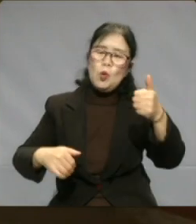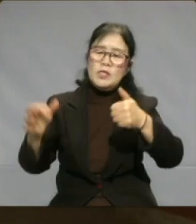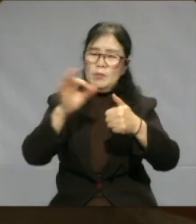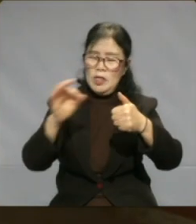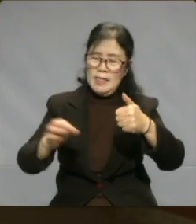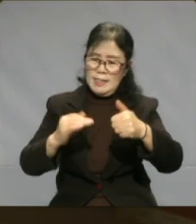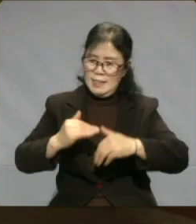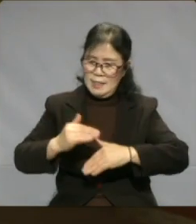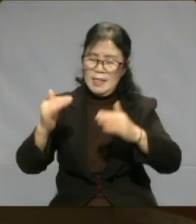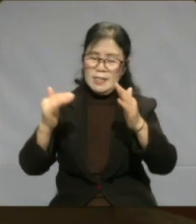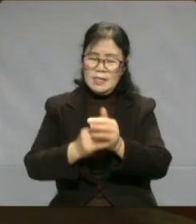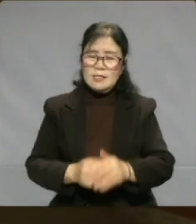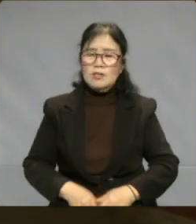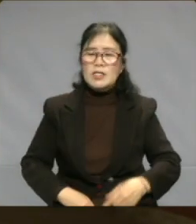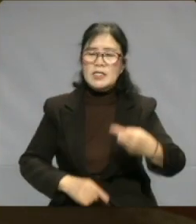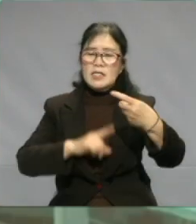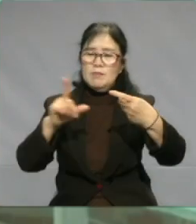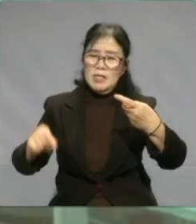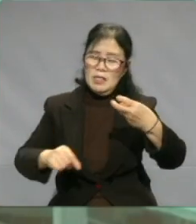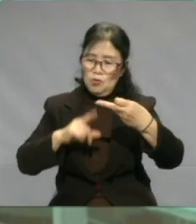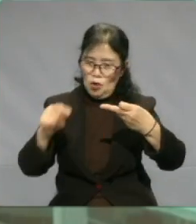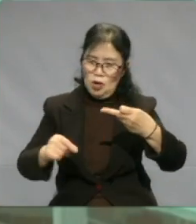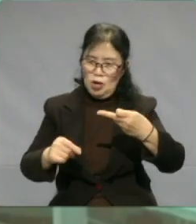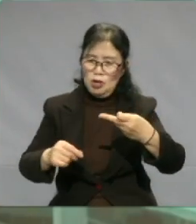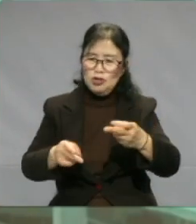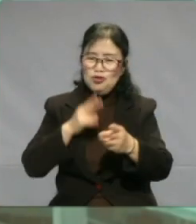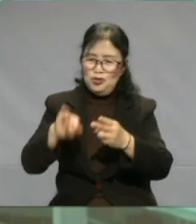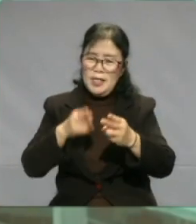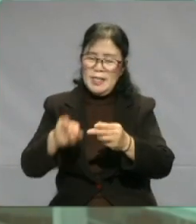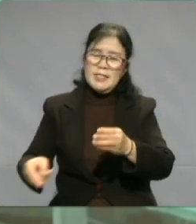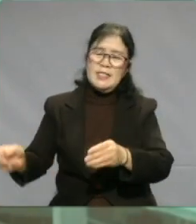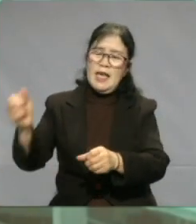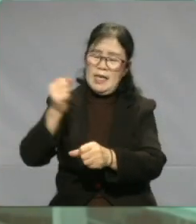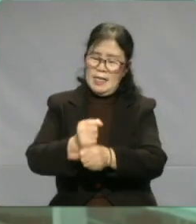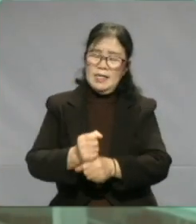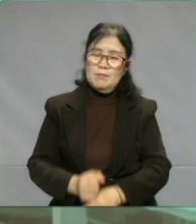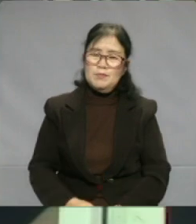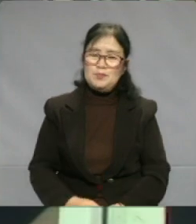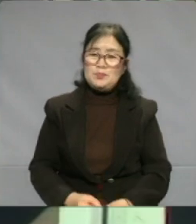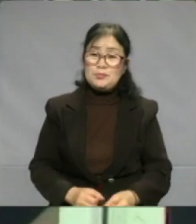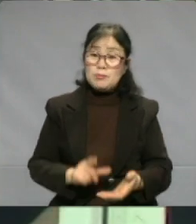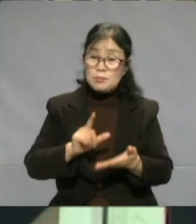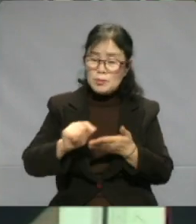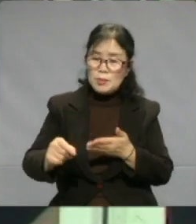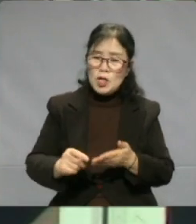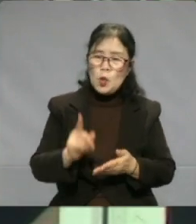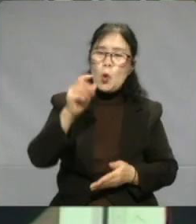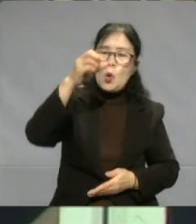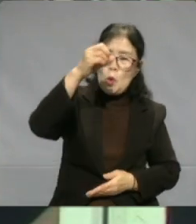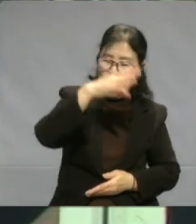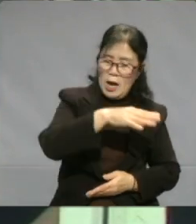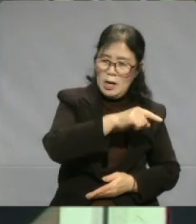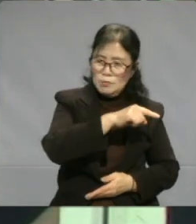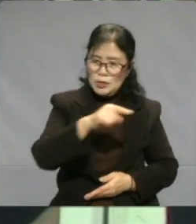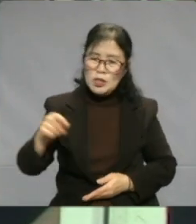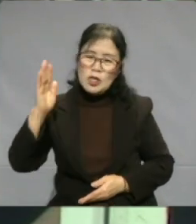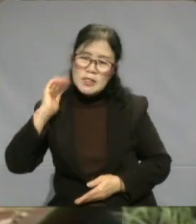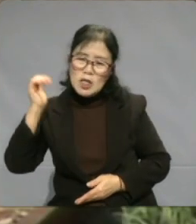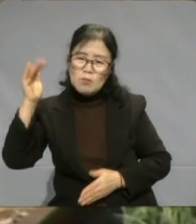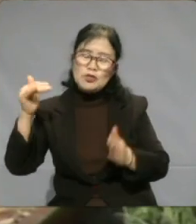진행된 상태로 오는 12월 운행이 재개될 것으로 보입니다. 교외선은 고양 능곡에서